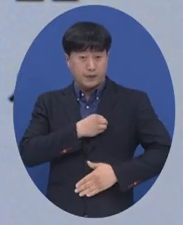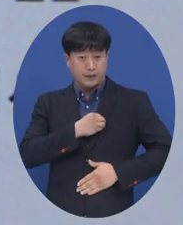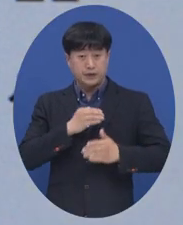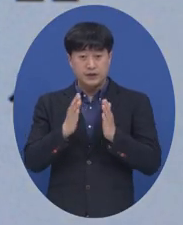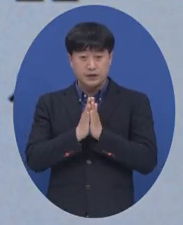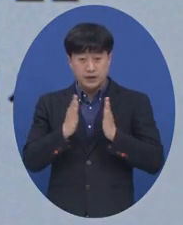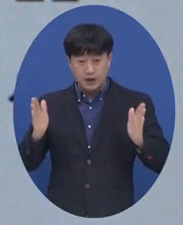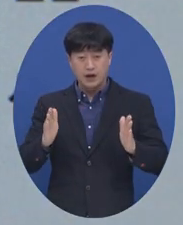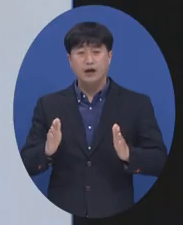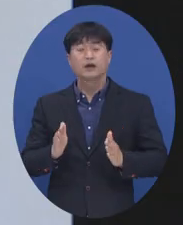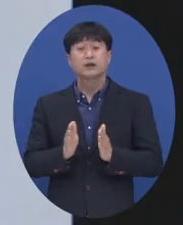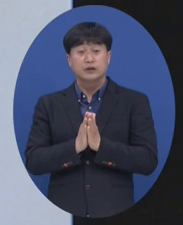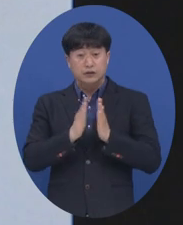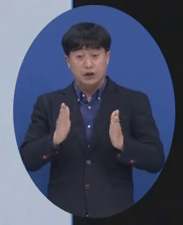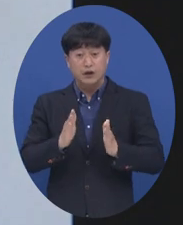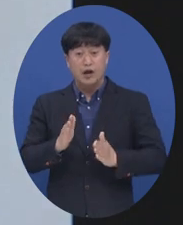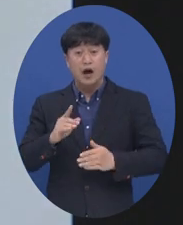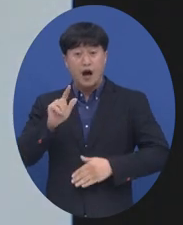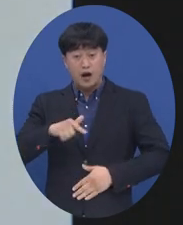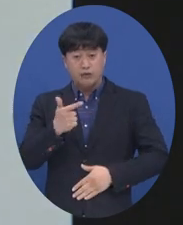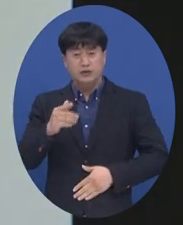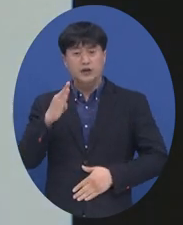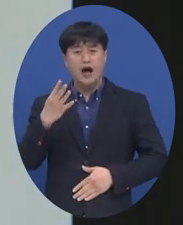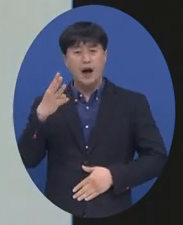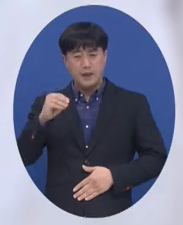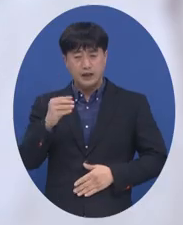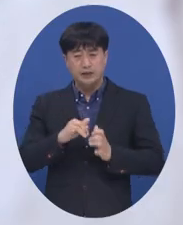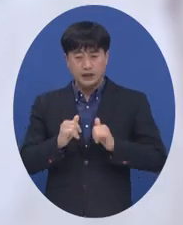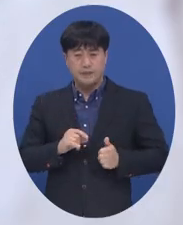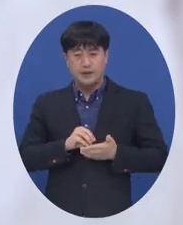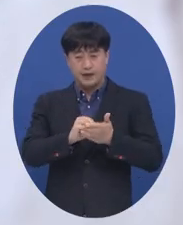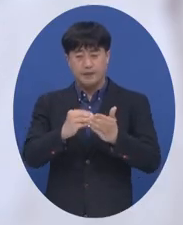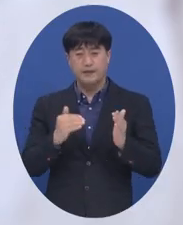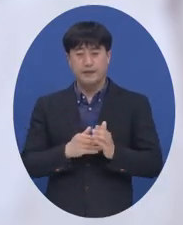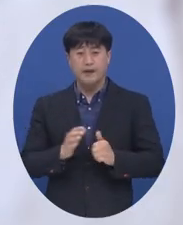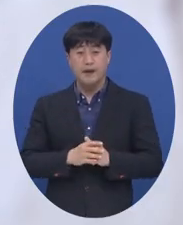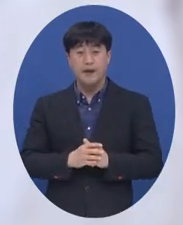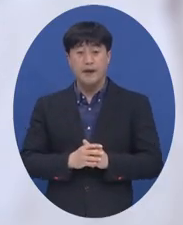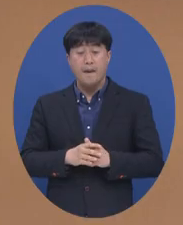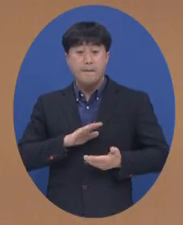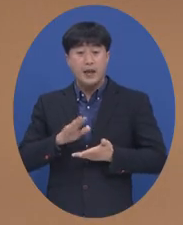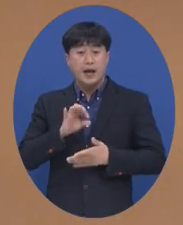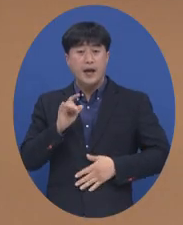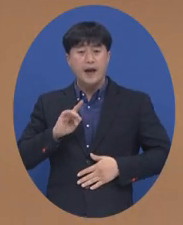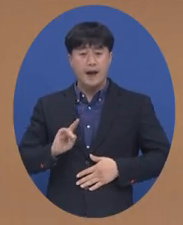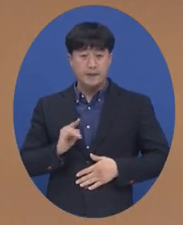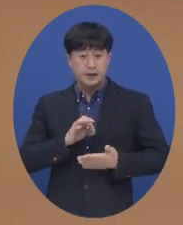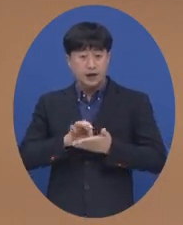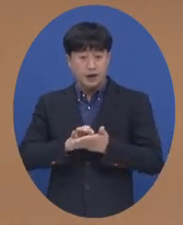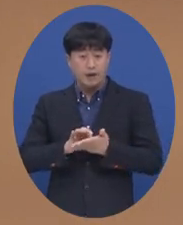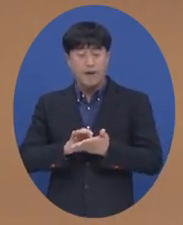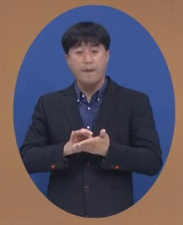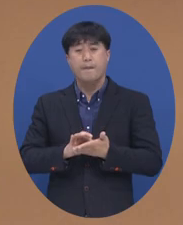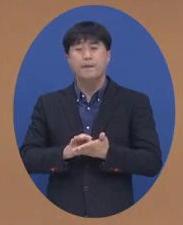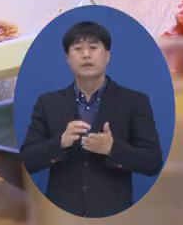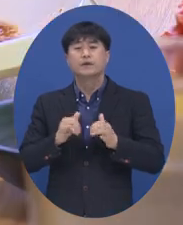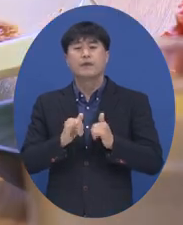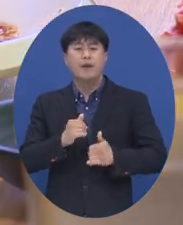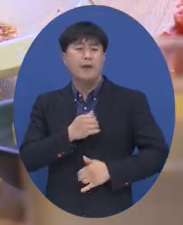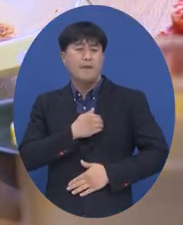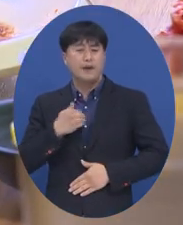시작 하루 만에 약 4만여 명의 가입했습니다 배달앱 을 이용하는 소비자들의 만족도 높습니다